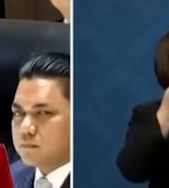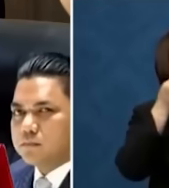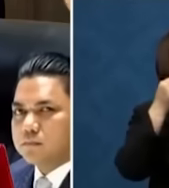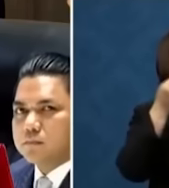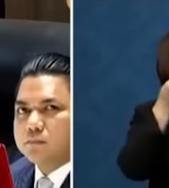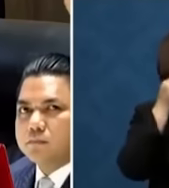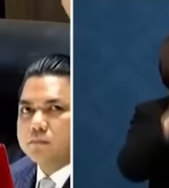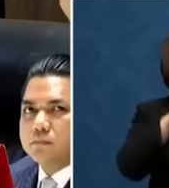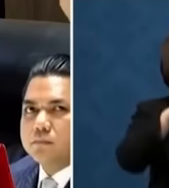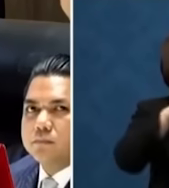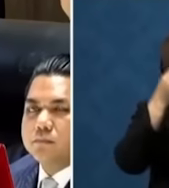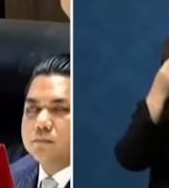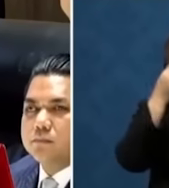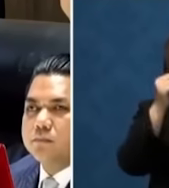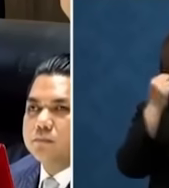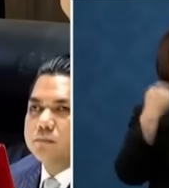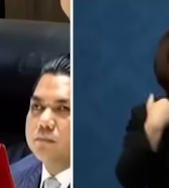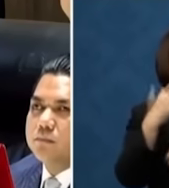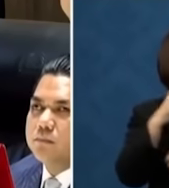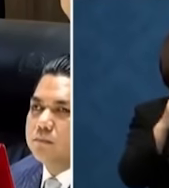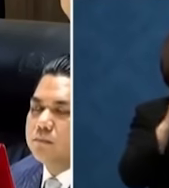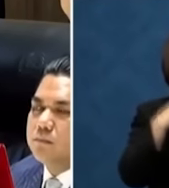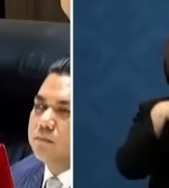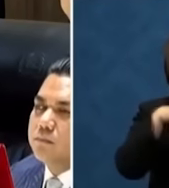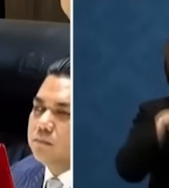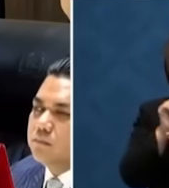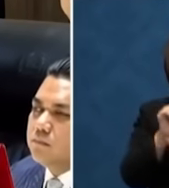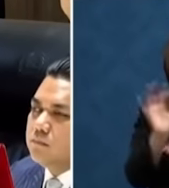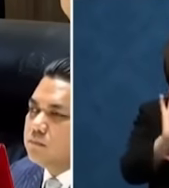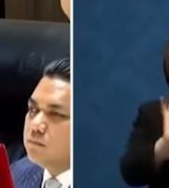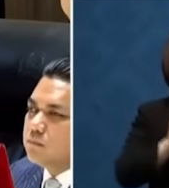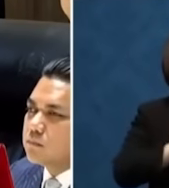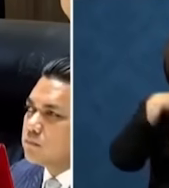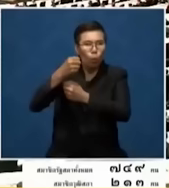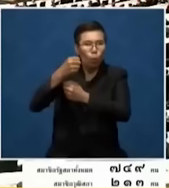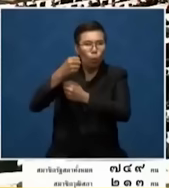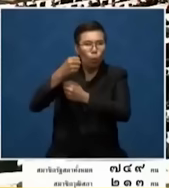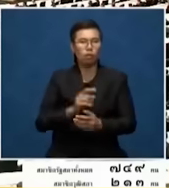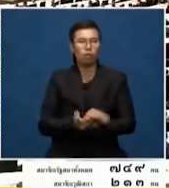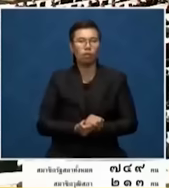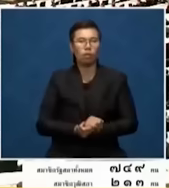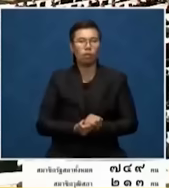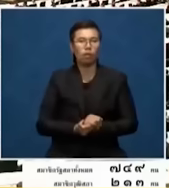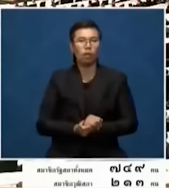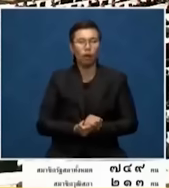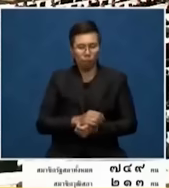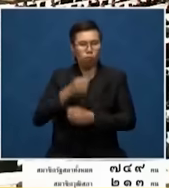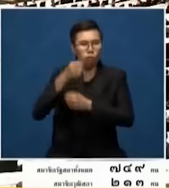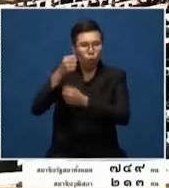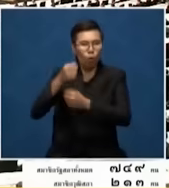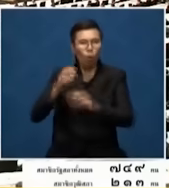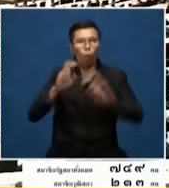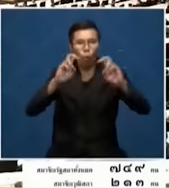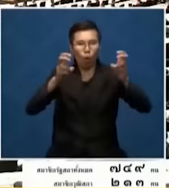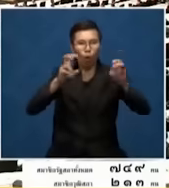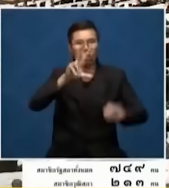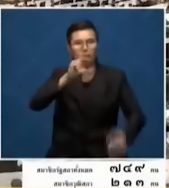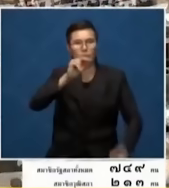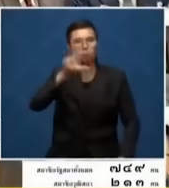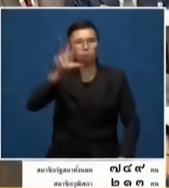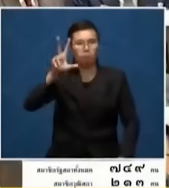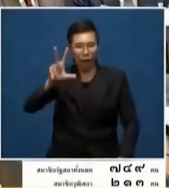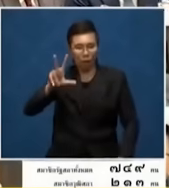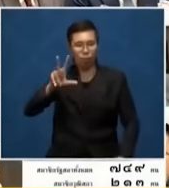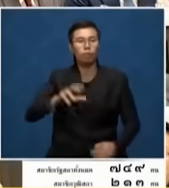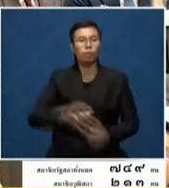าอันนี้เรากำลังจะทำพิจารณายติซึ่งมันตกไปแล้วผิดข้อบังคับ41การเสนอย